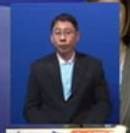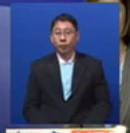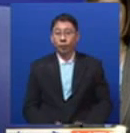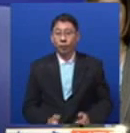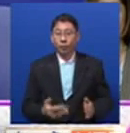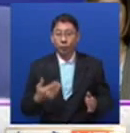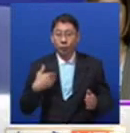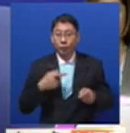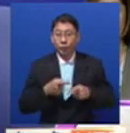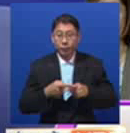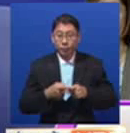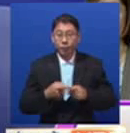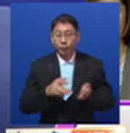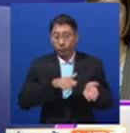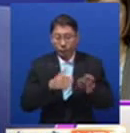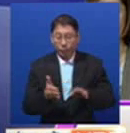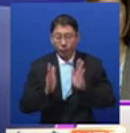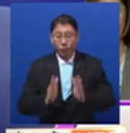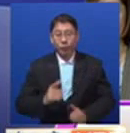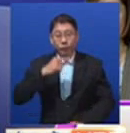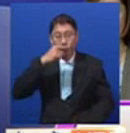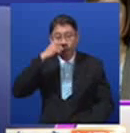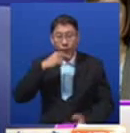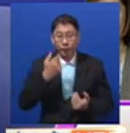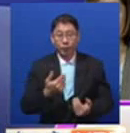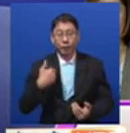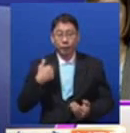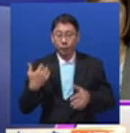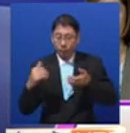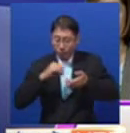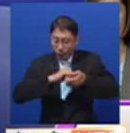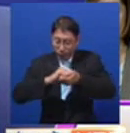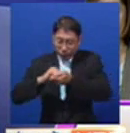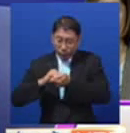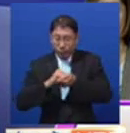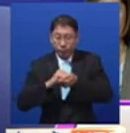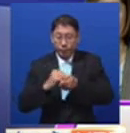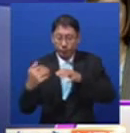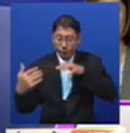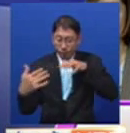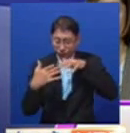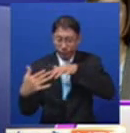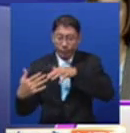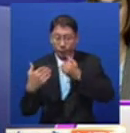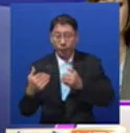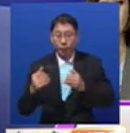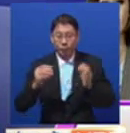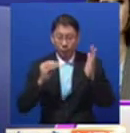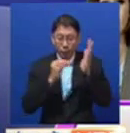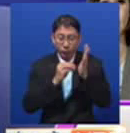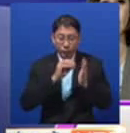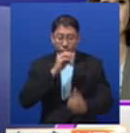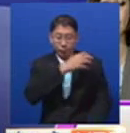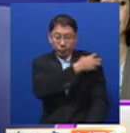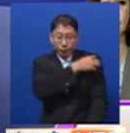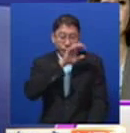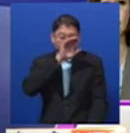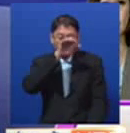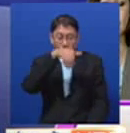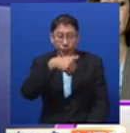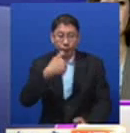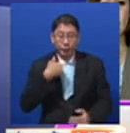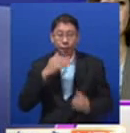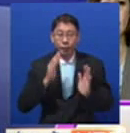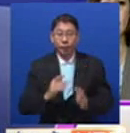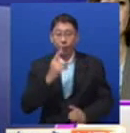บและเสียชีวิตที่เป็นคนไทยสามารถประสานยื่นเรื่องขอรับการเยียวยาได้กับทางกรุงเทพมหานครสำหรับชาวต่างช